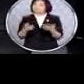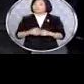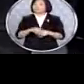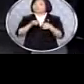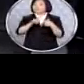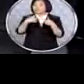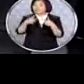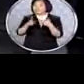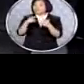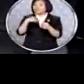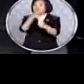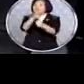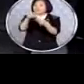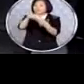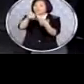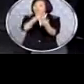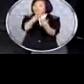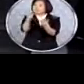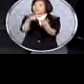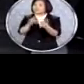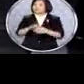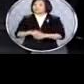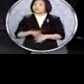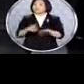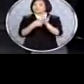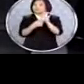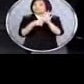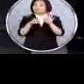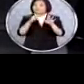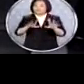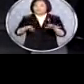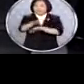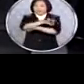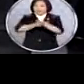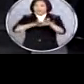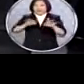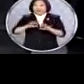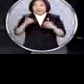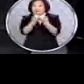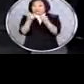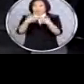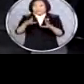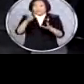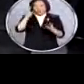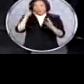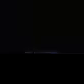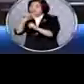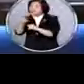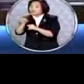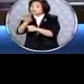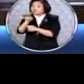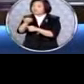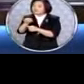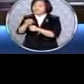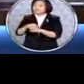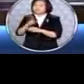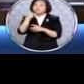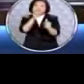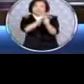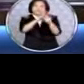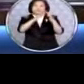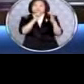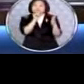想请问，请三位参选人说明哈，在最严酷的这个经济形势下，要如何透过社会福利帮助